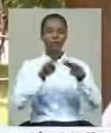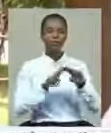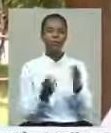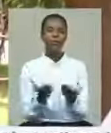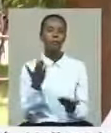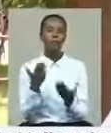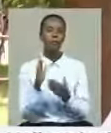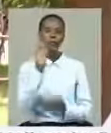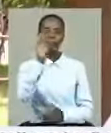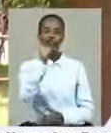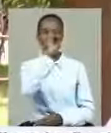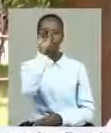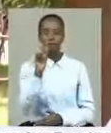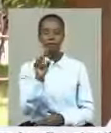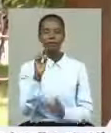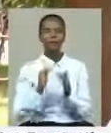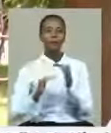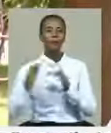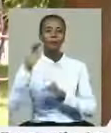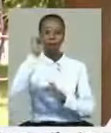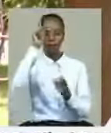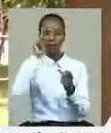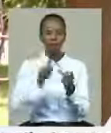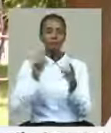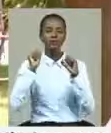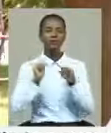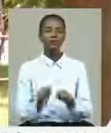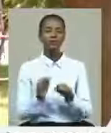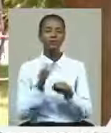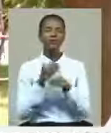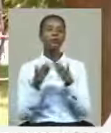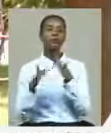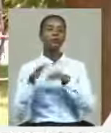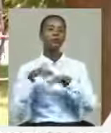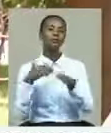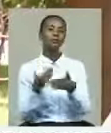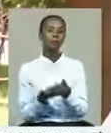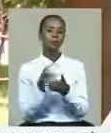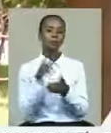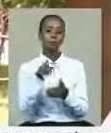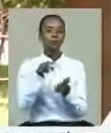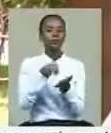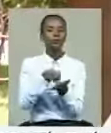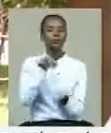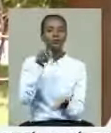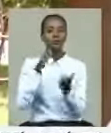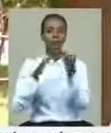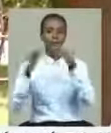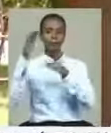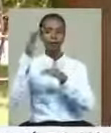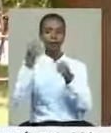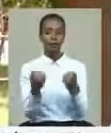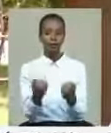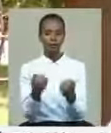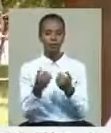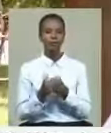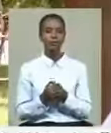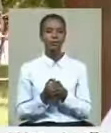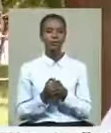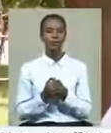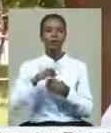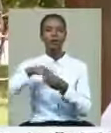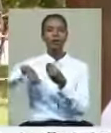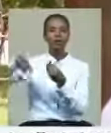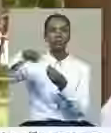አንጻር 50% እና ከዛ በላይ ማሳካት የሚያስችሉበት ደረጃ ላይ ደርሰዋል። ይህንን ውጤት የበለጠ አጎልብተን